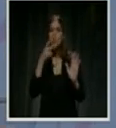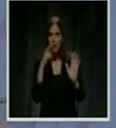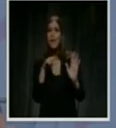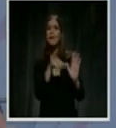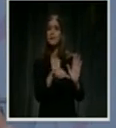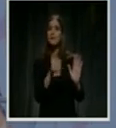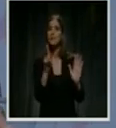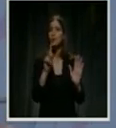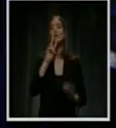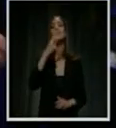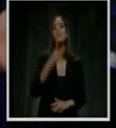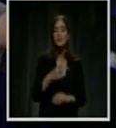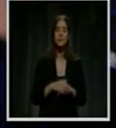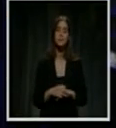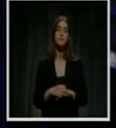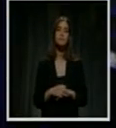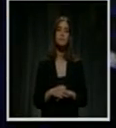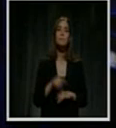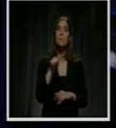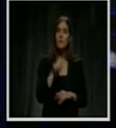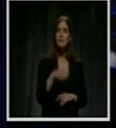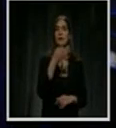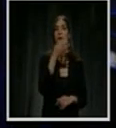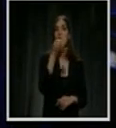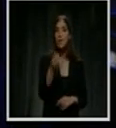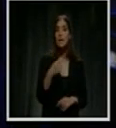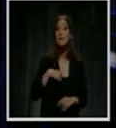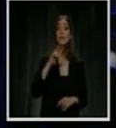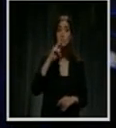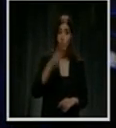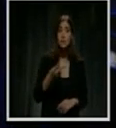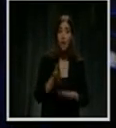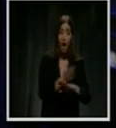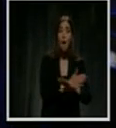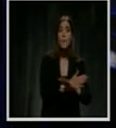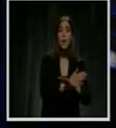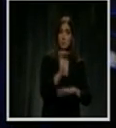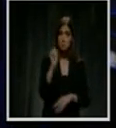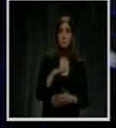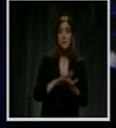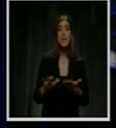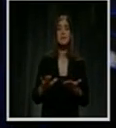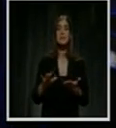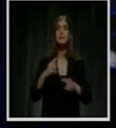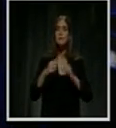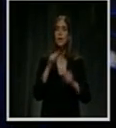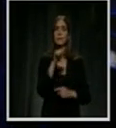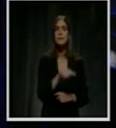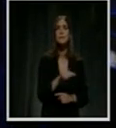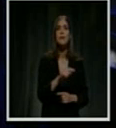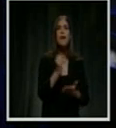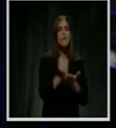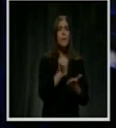Kif tirrispondi għal din il-kritika? Diġà fil-fatt id-domanda tiegħek diġà kelli l-opportunità li weġib aktar qabel. Fejn il-miżinformazzjoni konsistenti